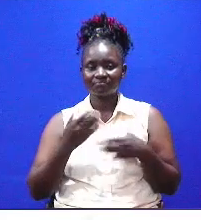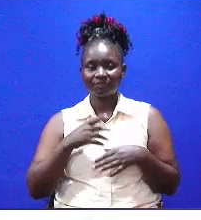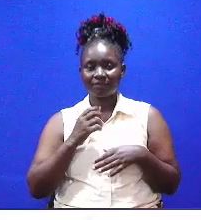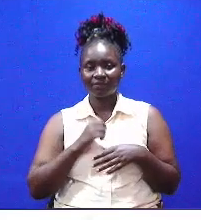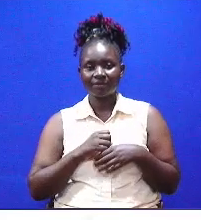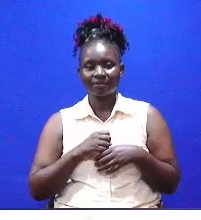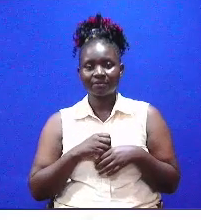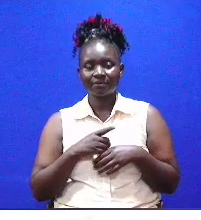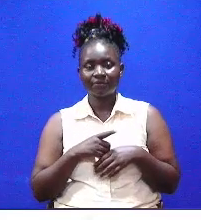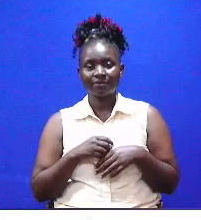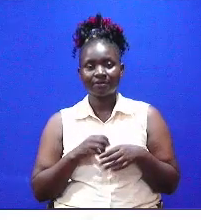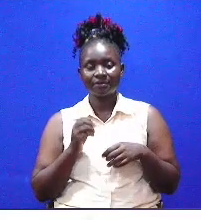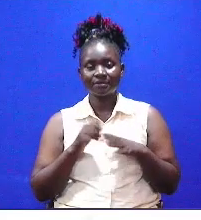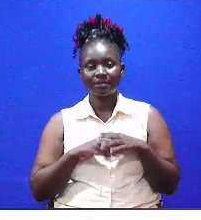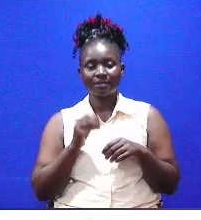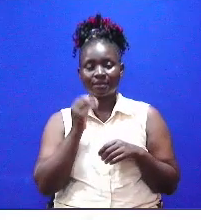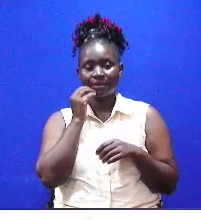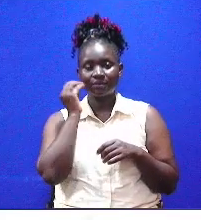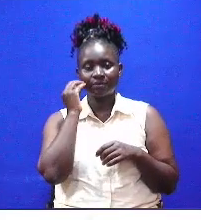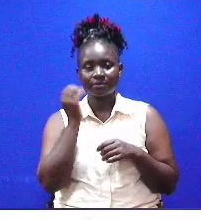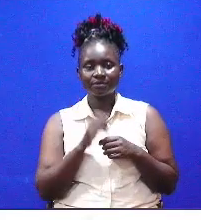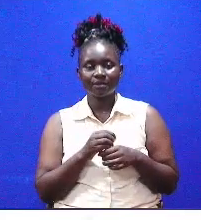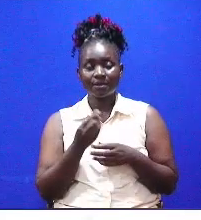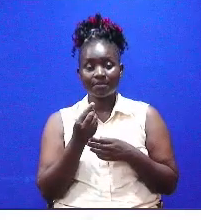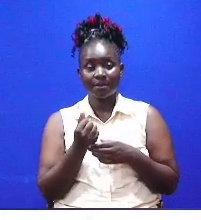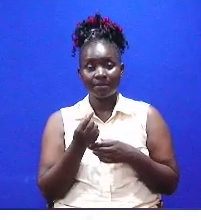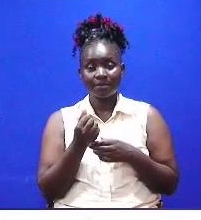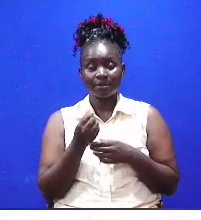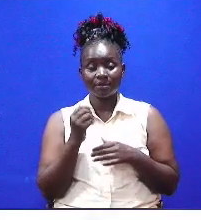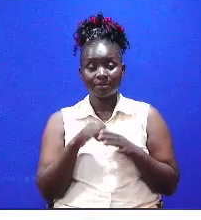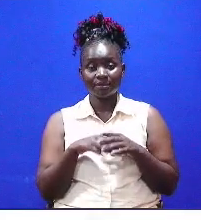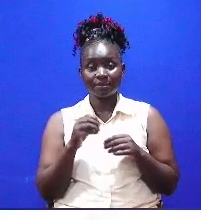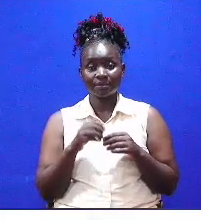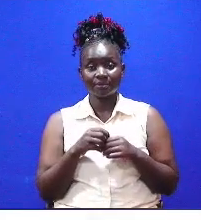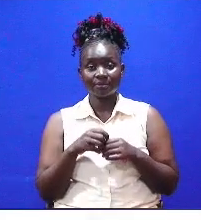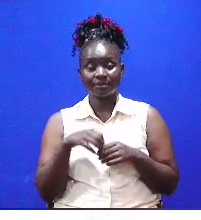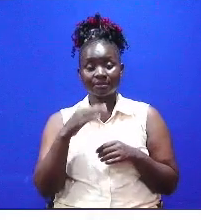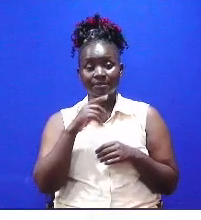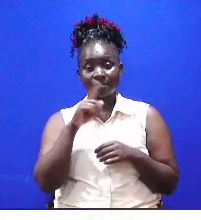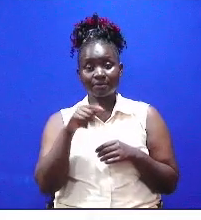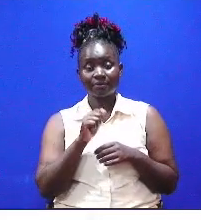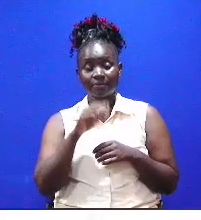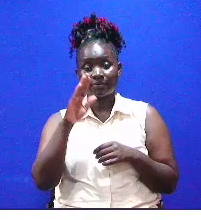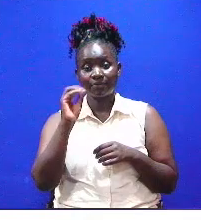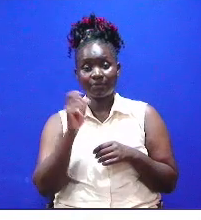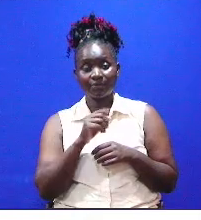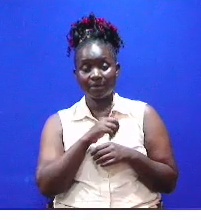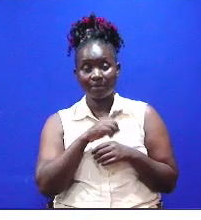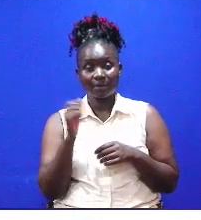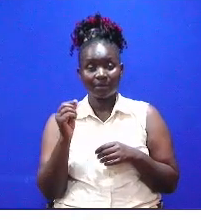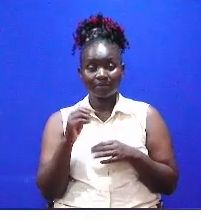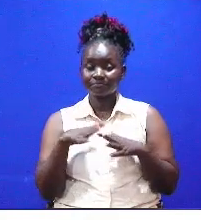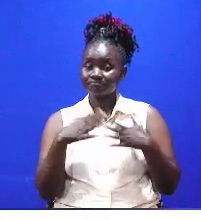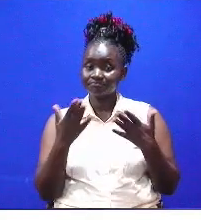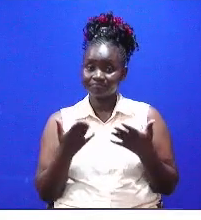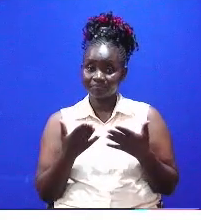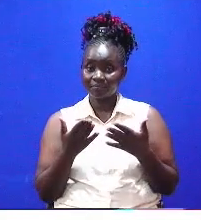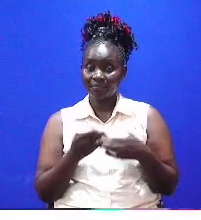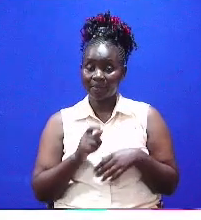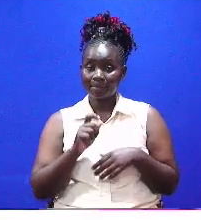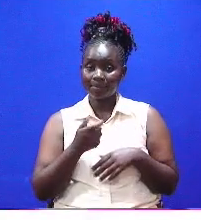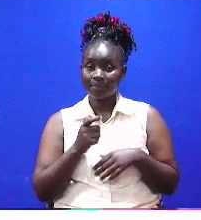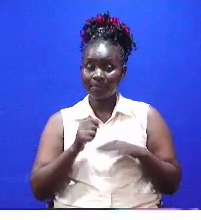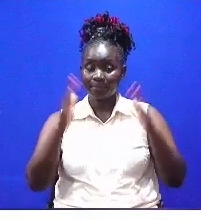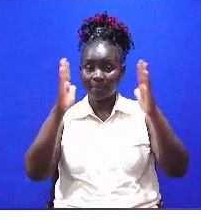yoke patiketa nyumba. Maka chibe sa chana chari yungo arara, 3,500 bayirete. Waka ira niki fungo kia nyumba, waka